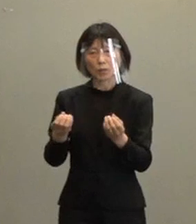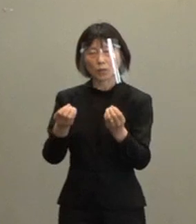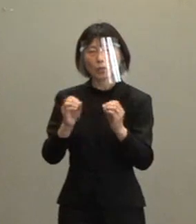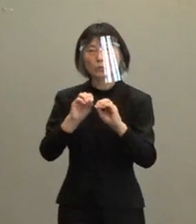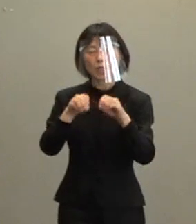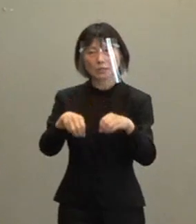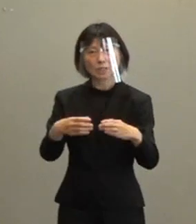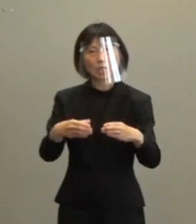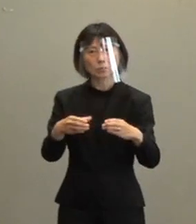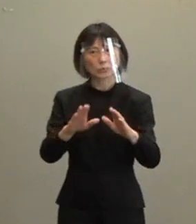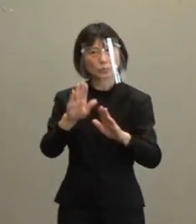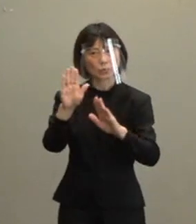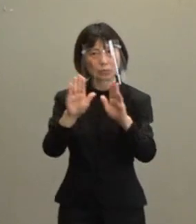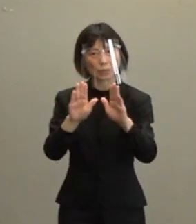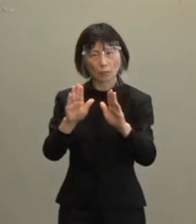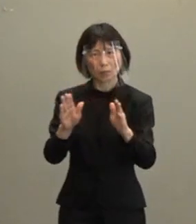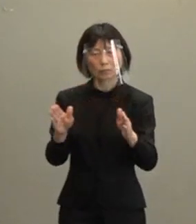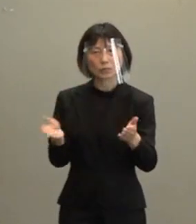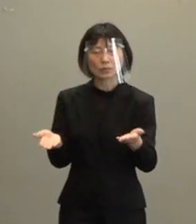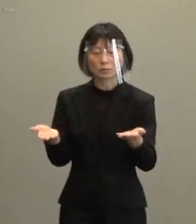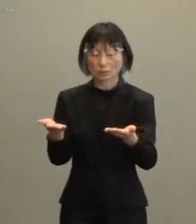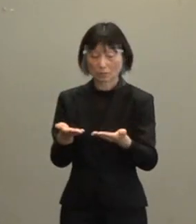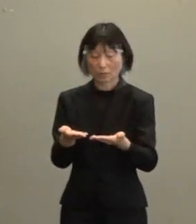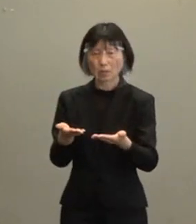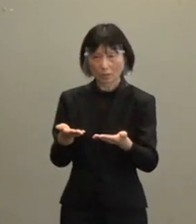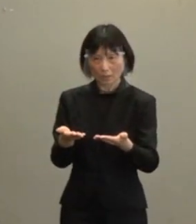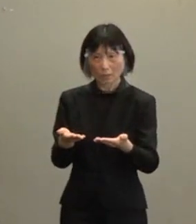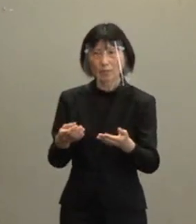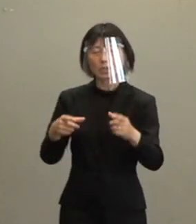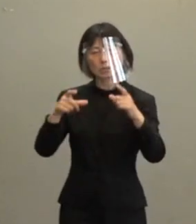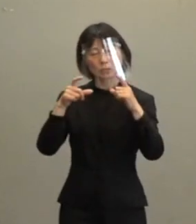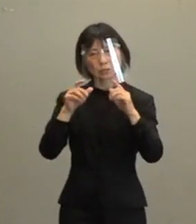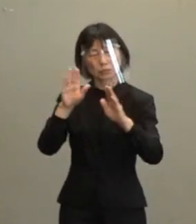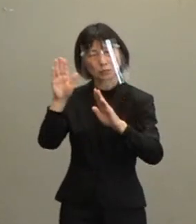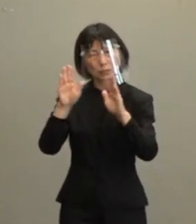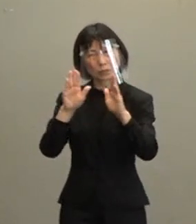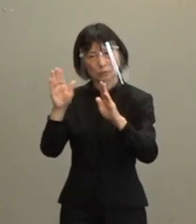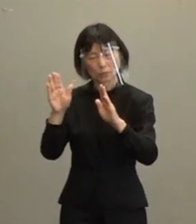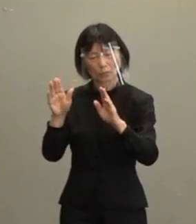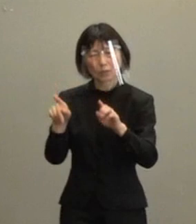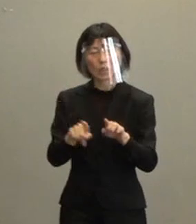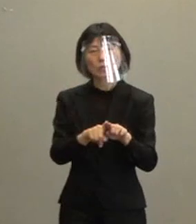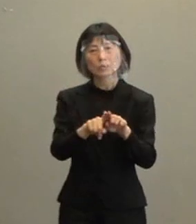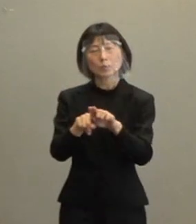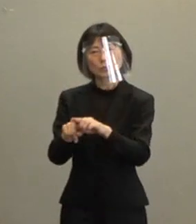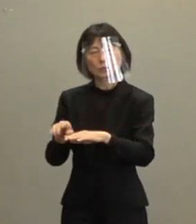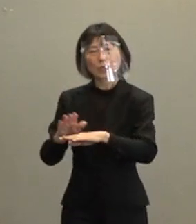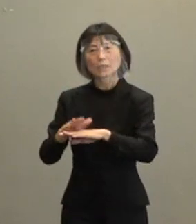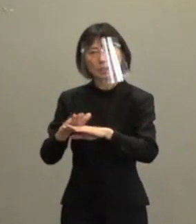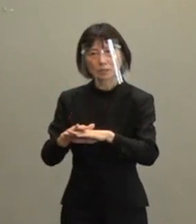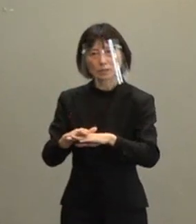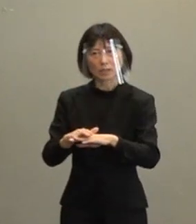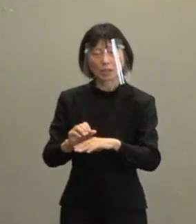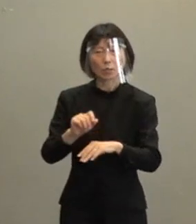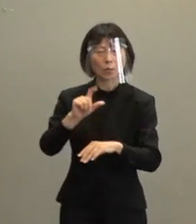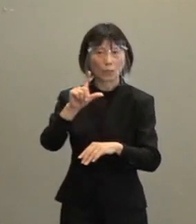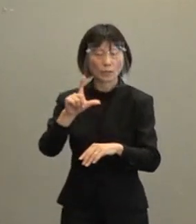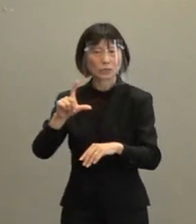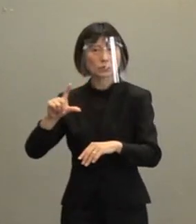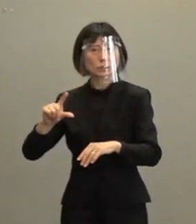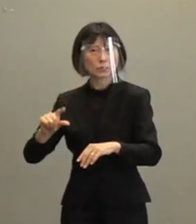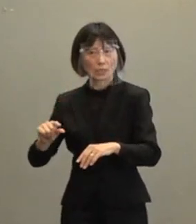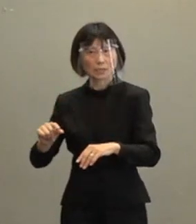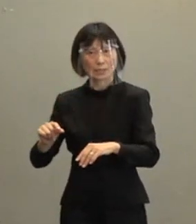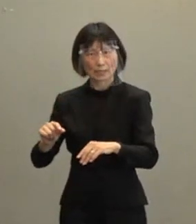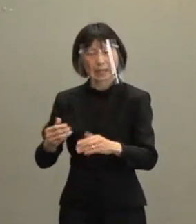を付き合わせてみまして、その結果、着用状況方針と連動する形で際立って多い少ないといったような、はっきり